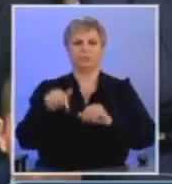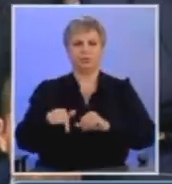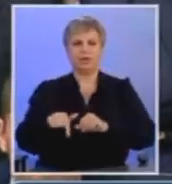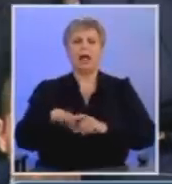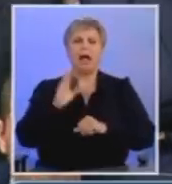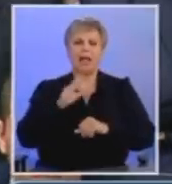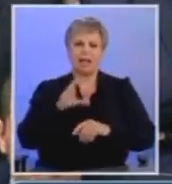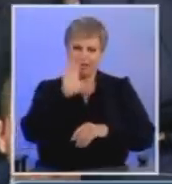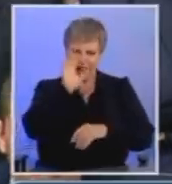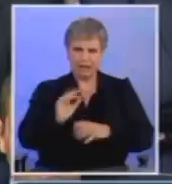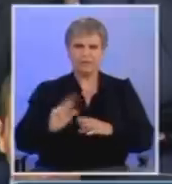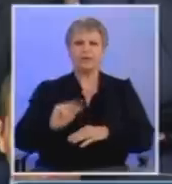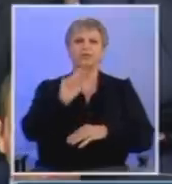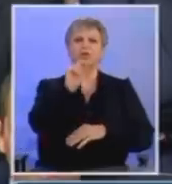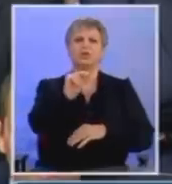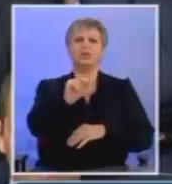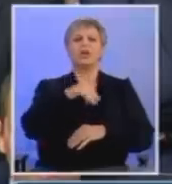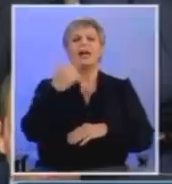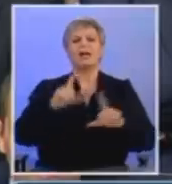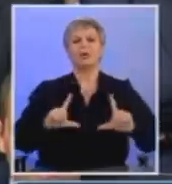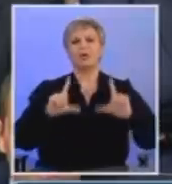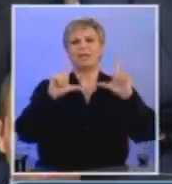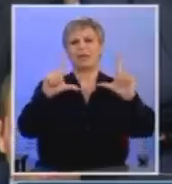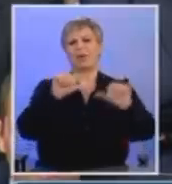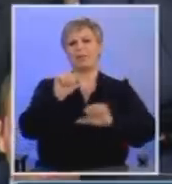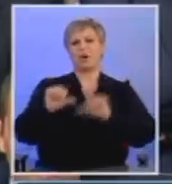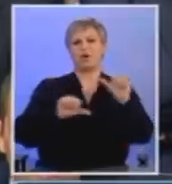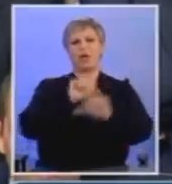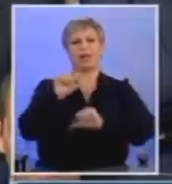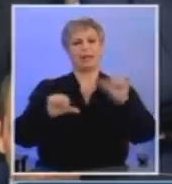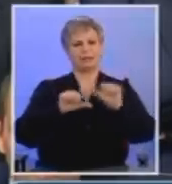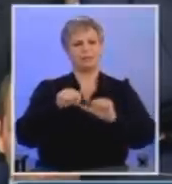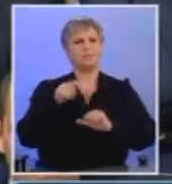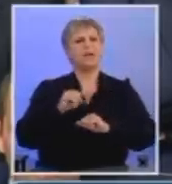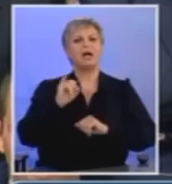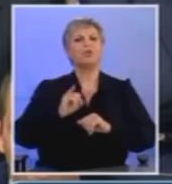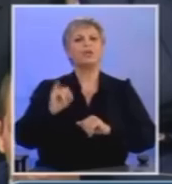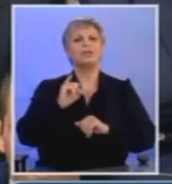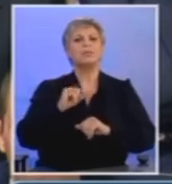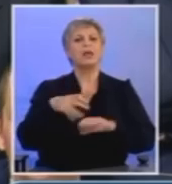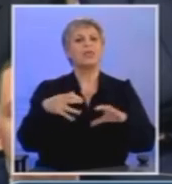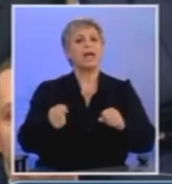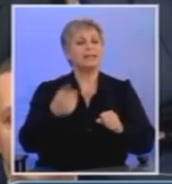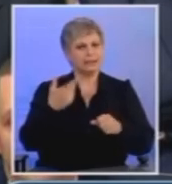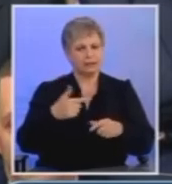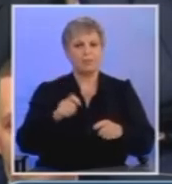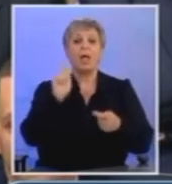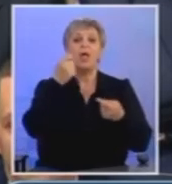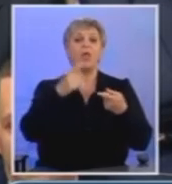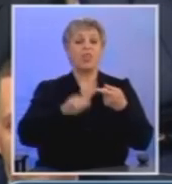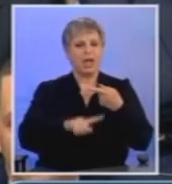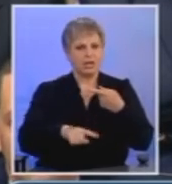άλλο. Και τι θα έχει αυτό το ίδρυμα? Θα έχει τη ΔΕΗ, τα λιμάνια,